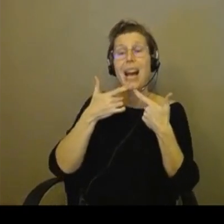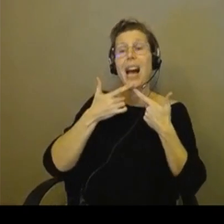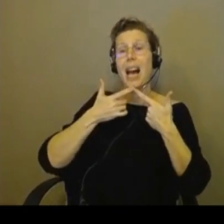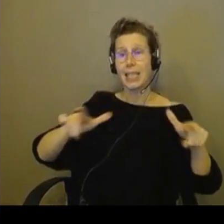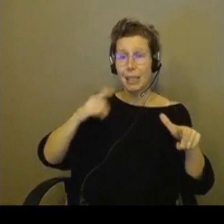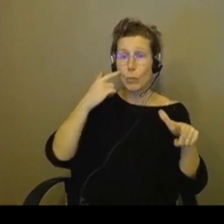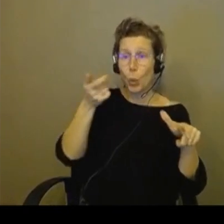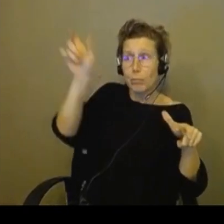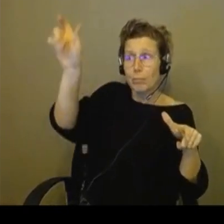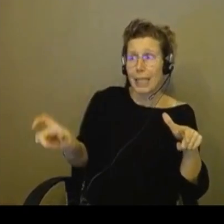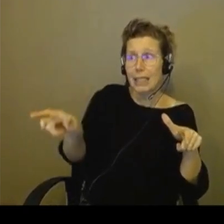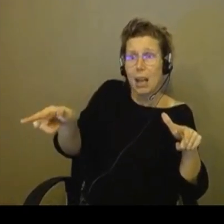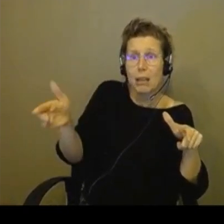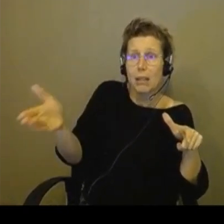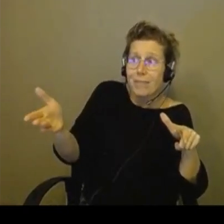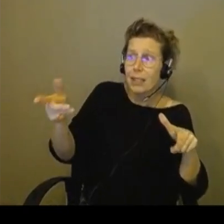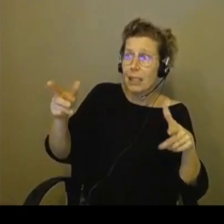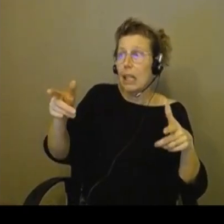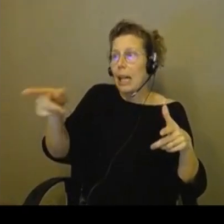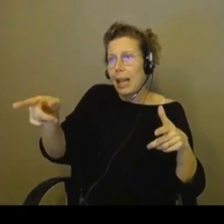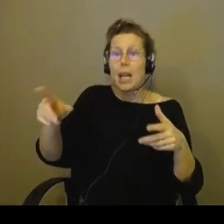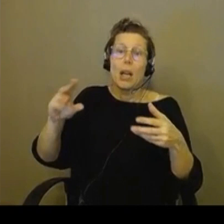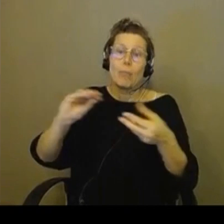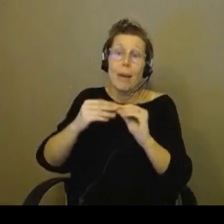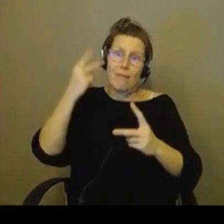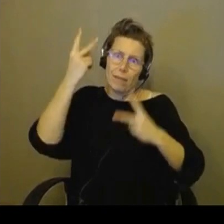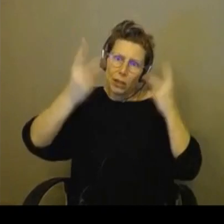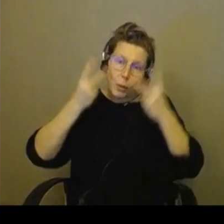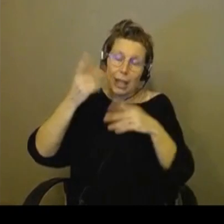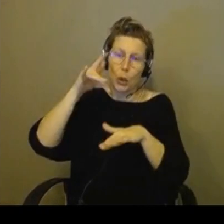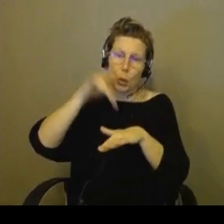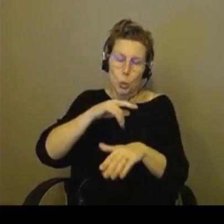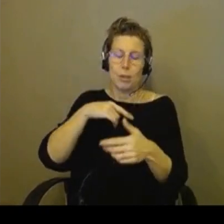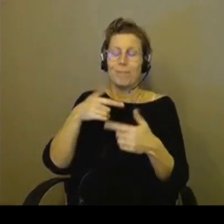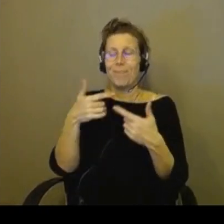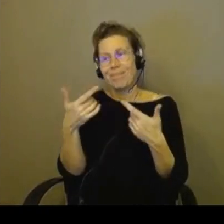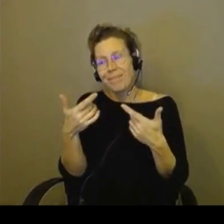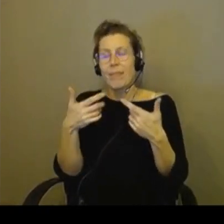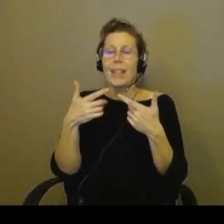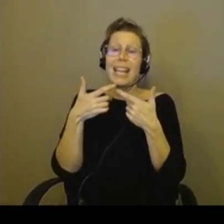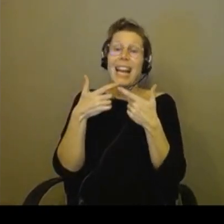souffrant de déficience visuelle, l'accessibilité